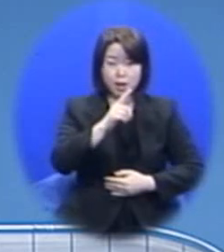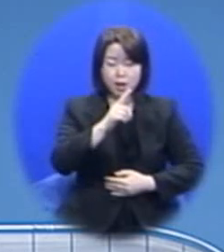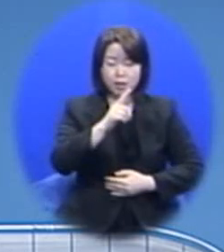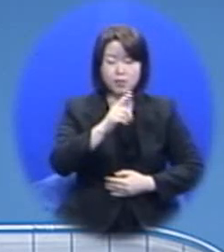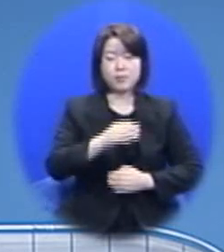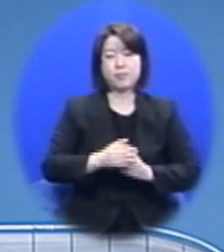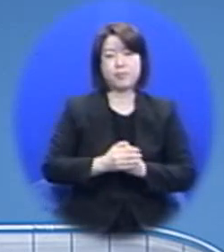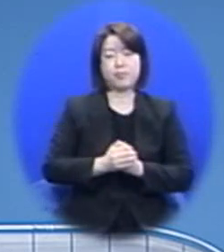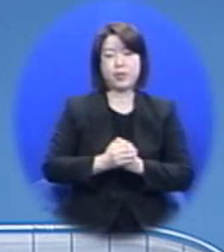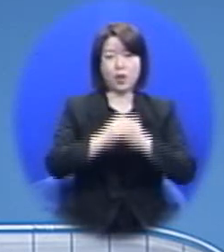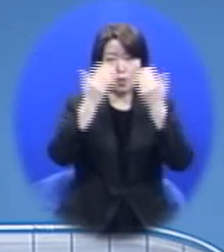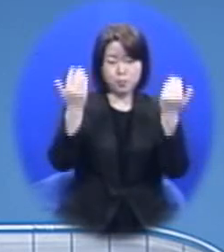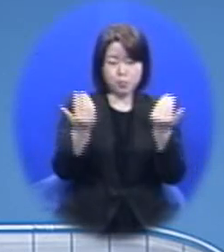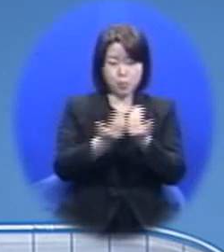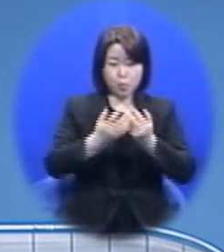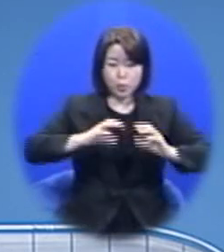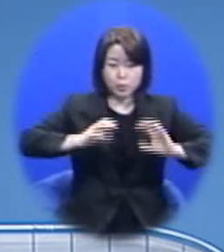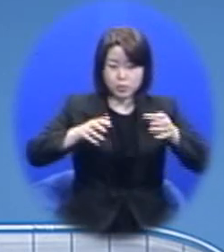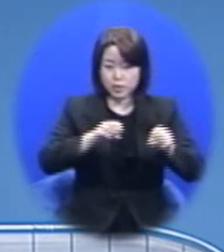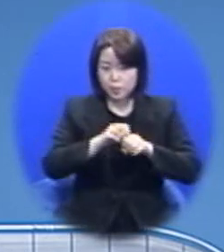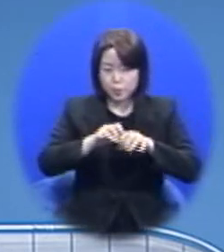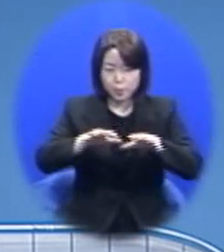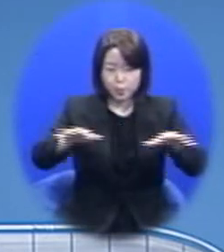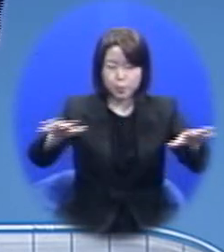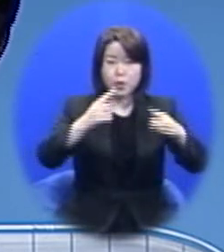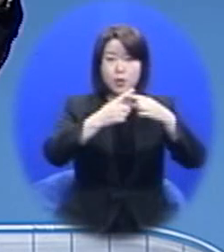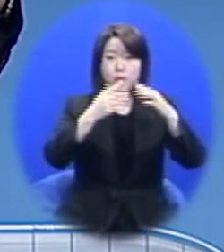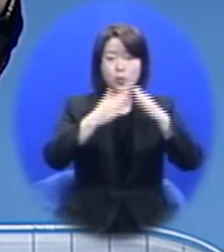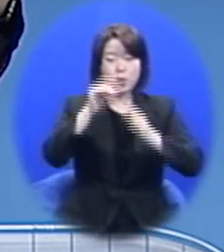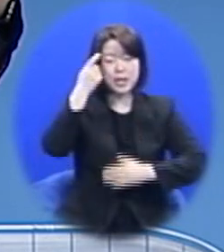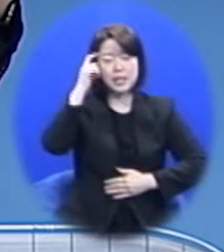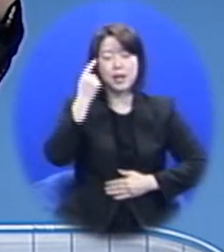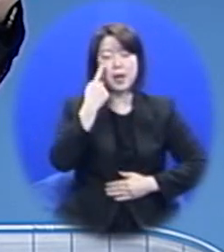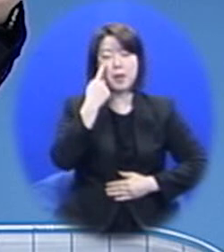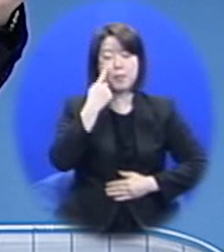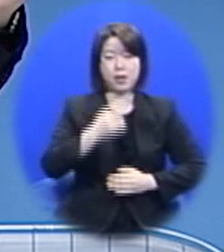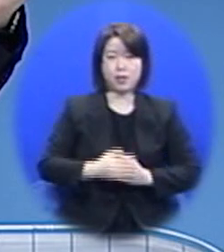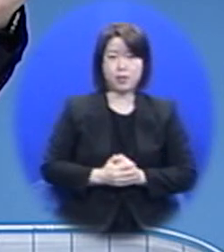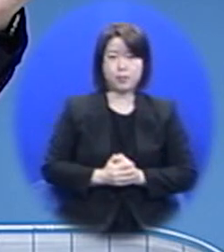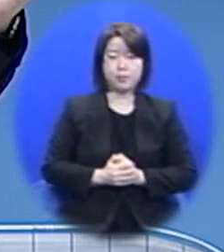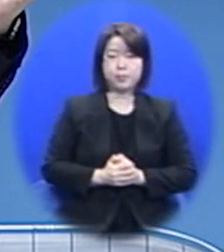여러분, 전 세계에 흩어져 있는 교회를 한번 생각해 보십시오.